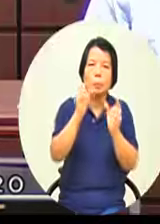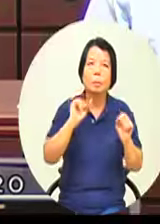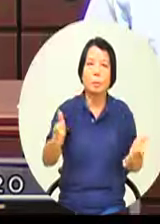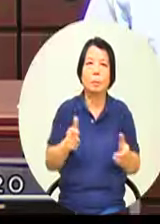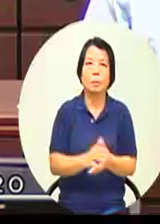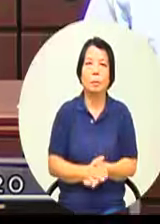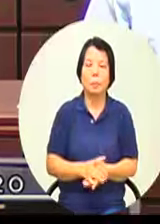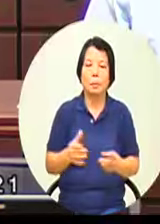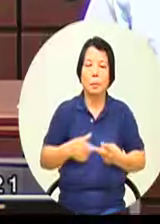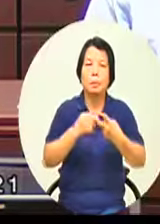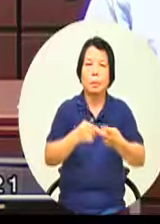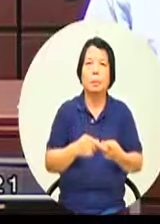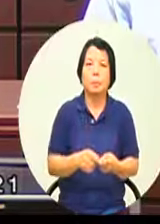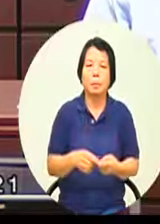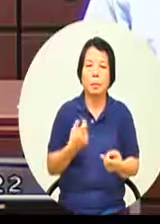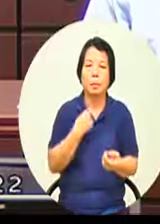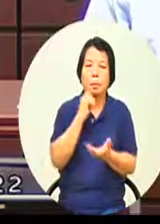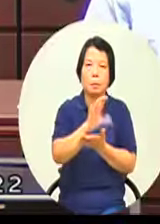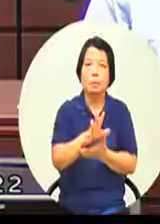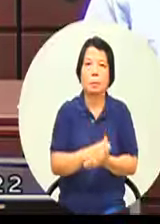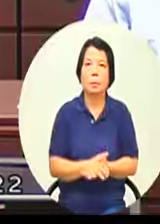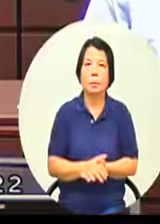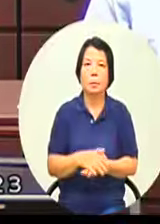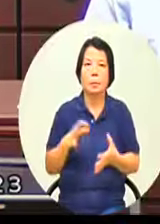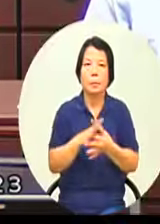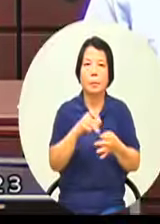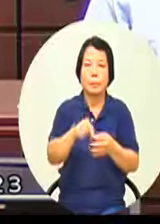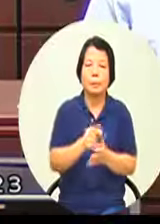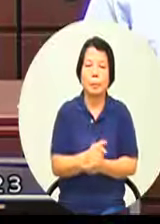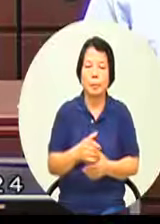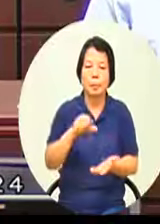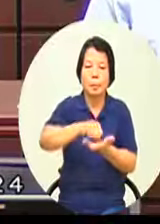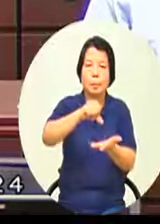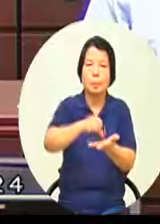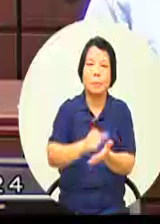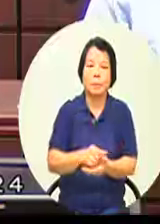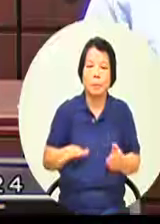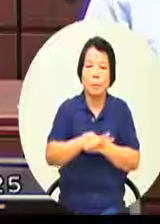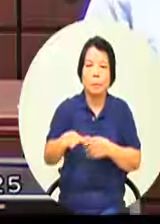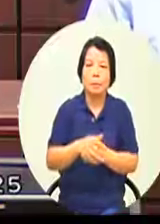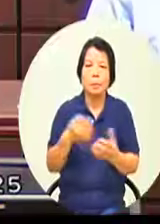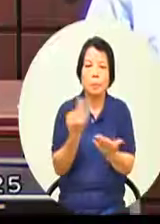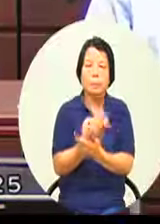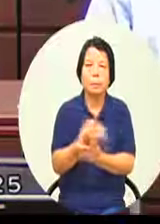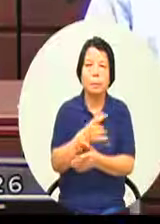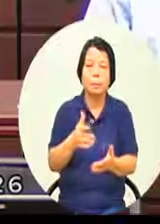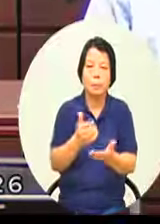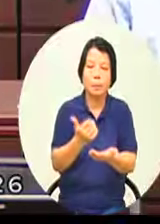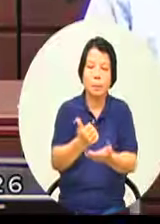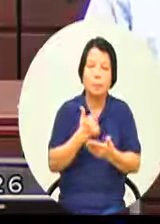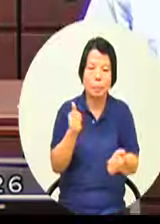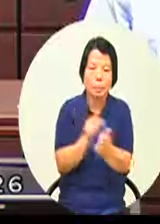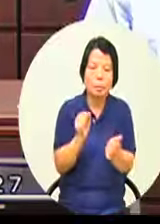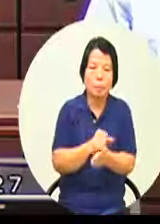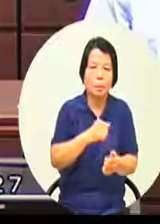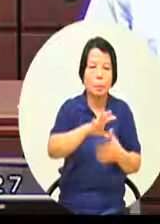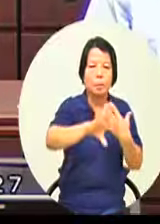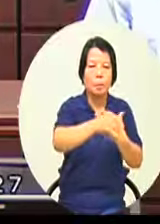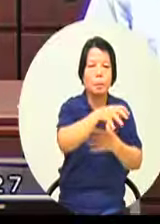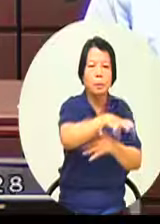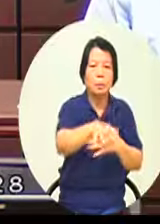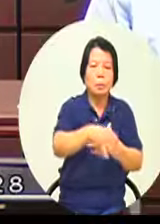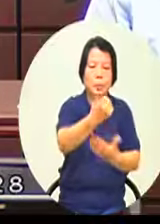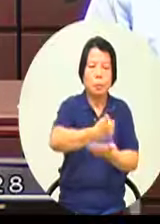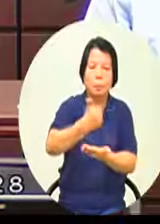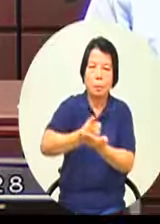报告。第二个，我跟李委员报告一下，因为我们的生产面积不够大，必须要仰赖其他县市过来。那蔬菜